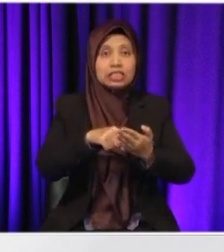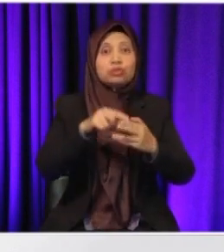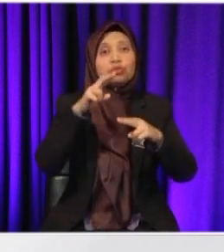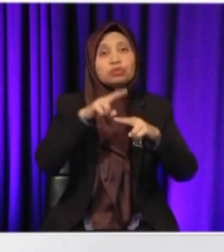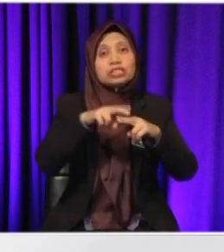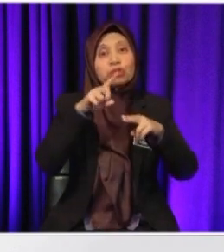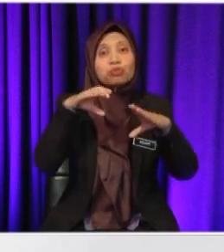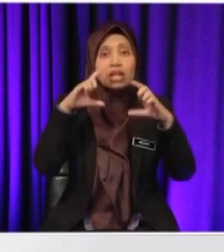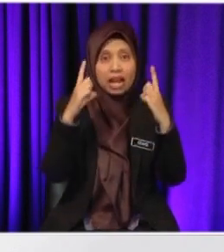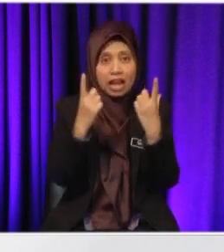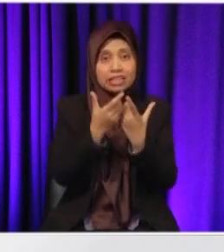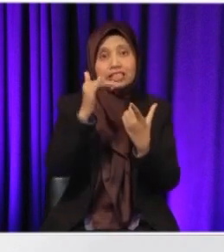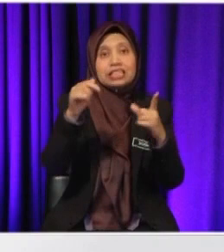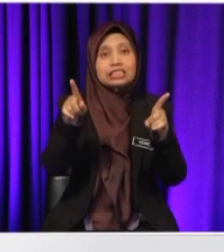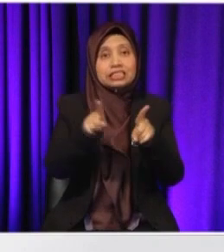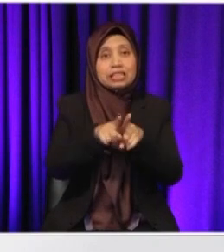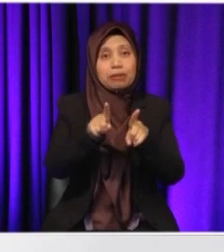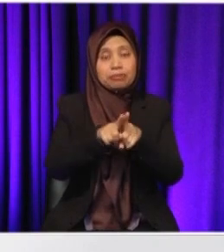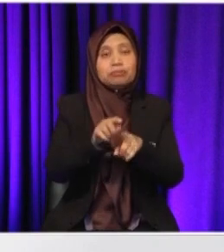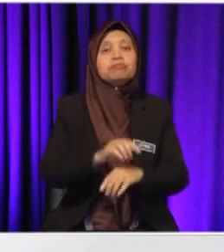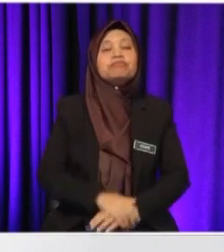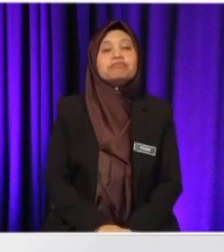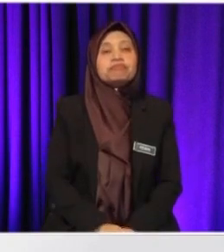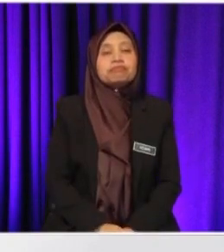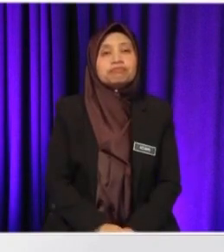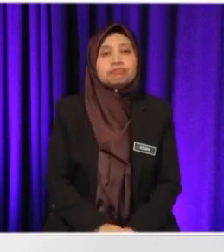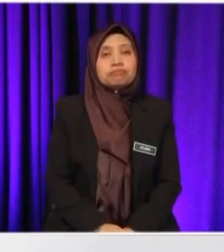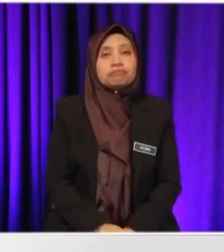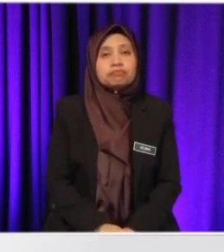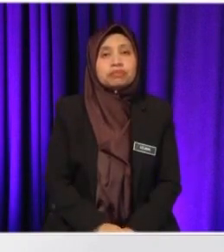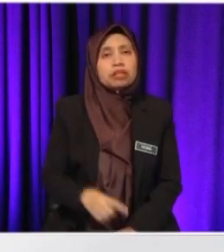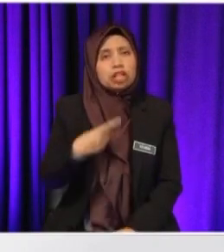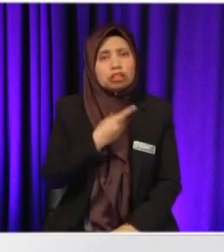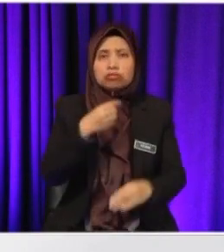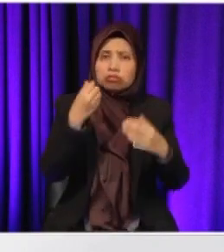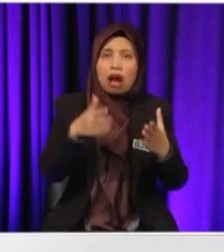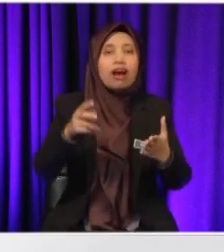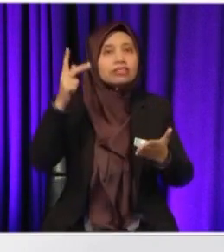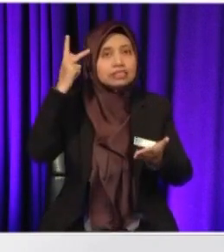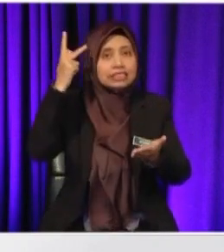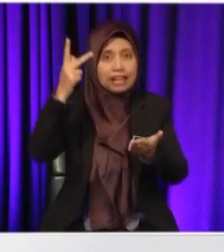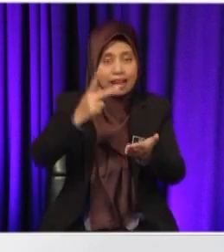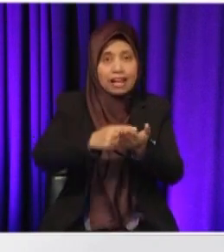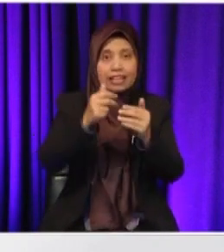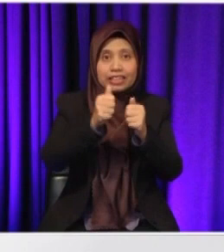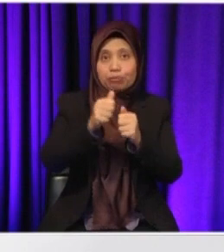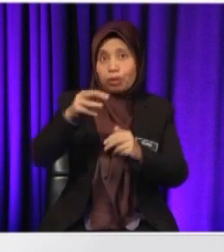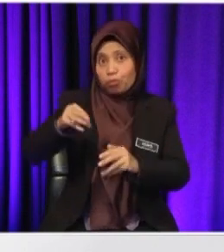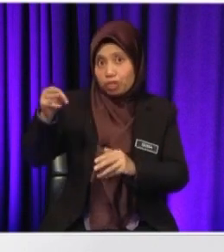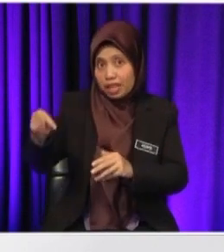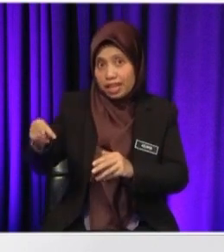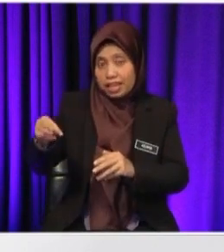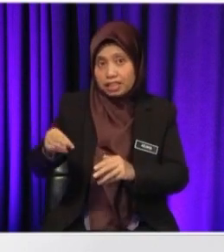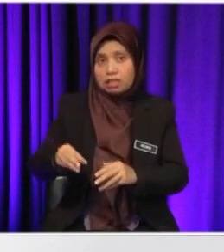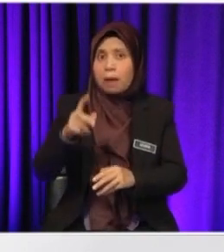InsyaAllah, InsyaAllah akan bersama-sama kita lah untuk hari ini. Baik cikgu, kita dah berkenalan dengan murid-murid cikgu untuk pembelajaran hari